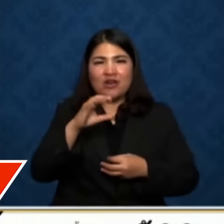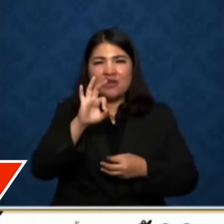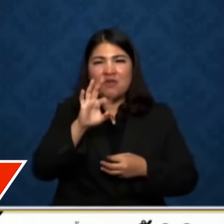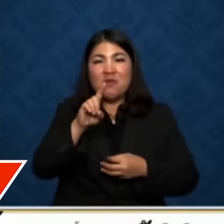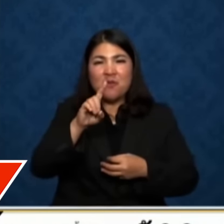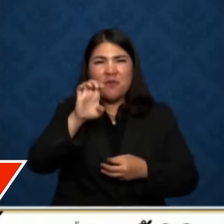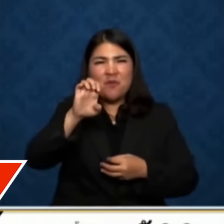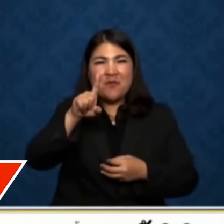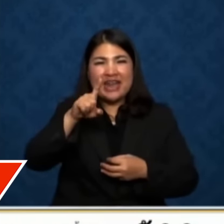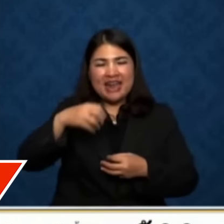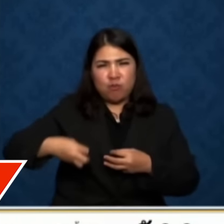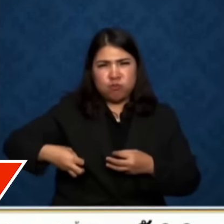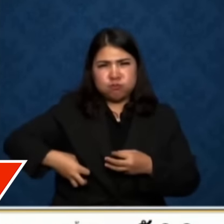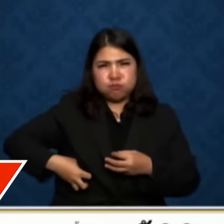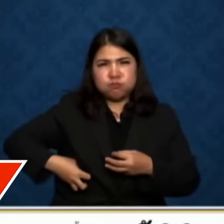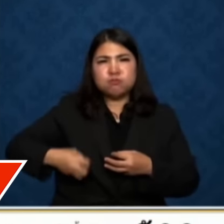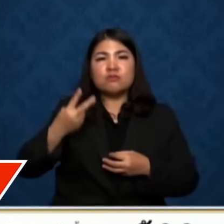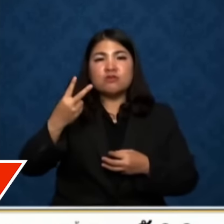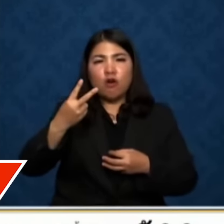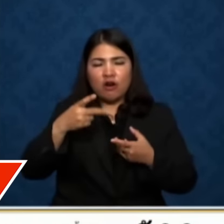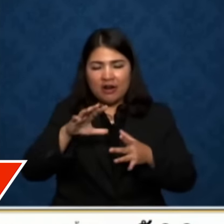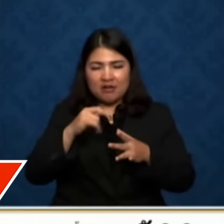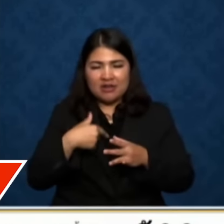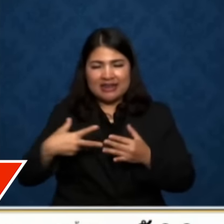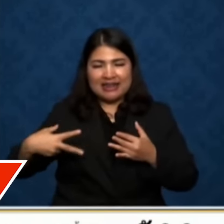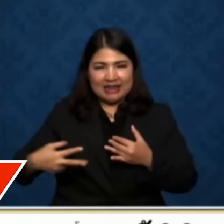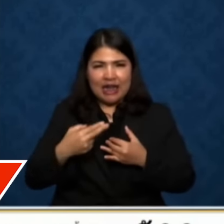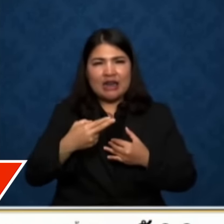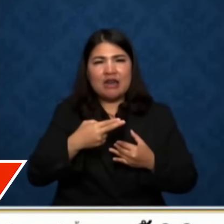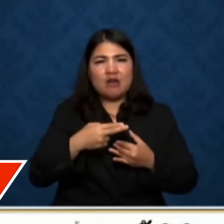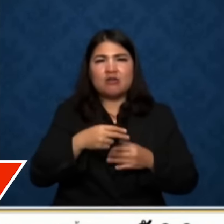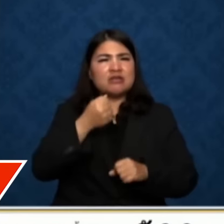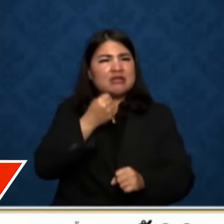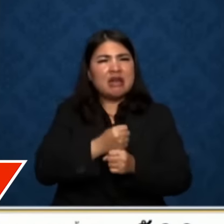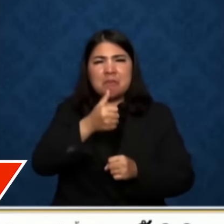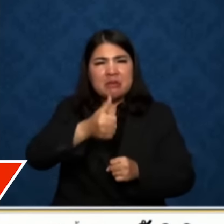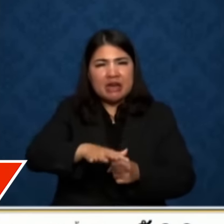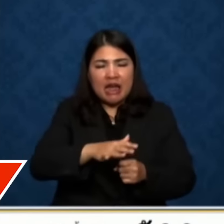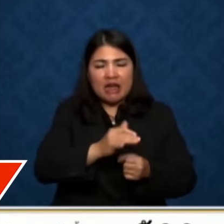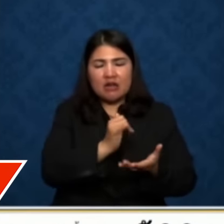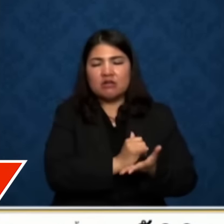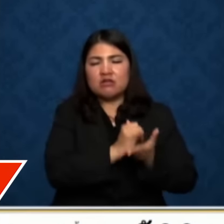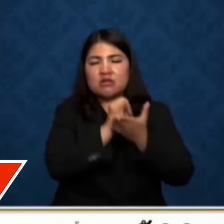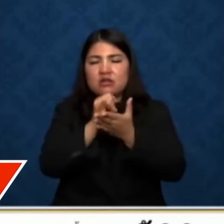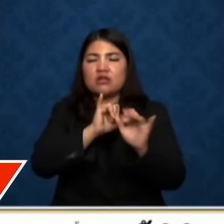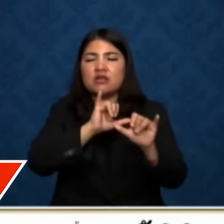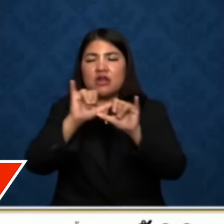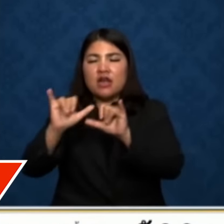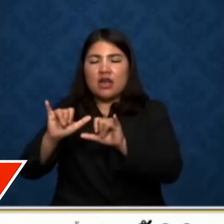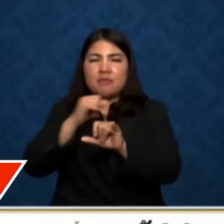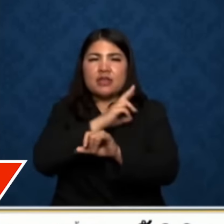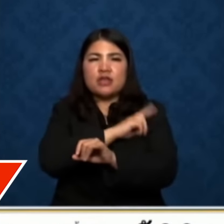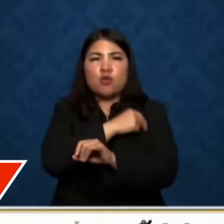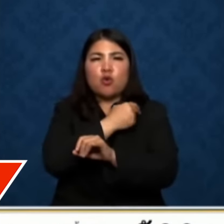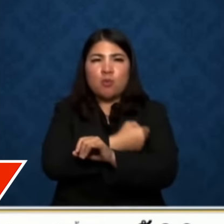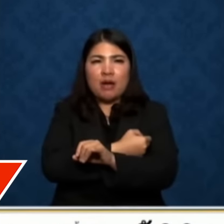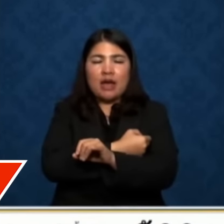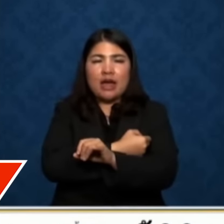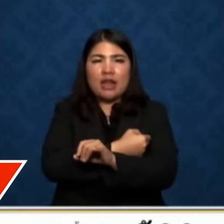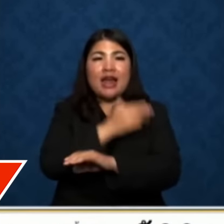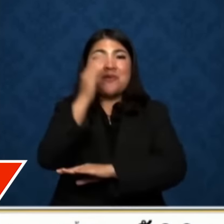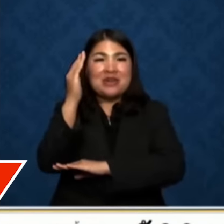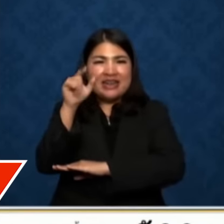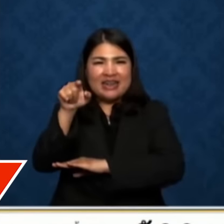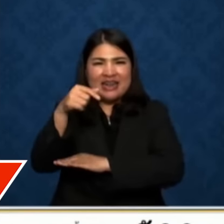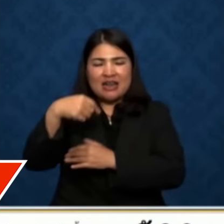ตับปุ๊บก็ทำไม่ได้เลยส่งไปที่รีเฟอร์ที่โรงพยาบาลราชวิถีเปิดผ่าแล้วเจาะแล้วก็เดรนท่อเอาไ